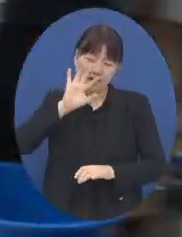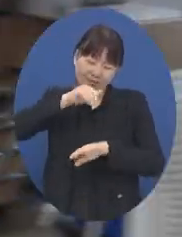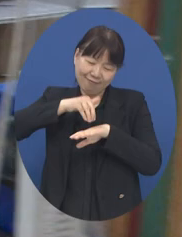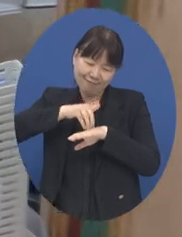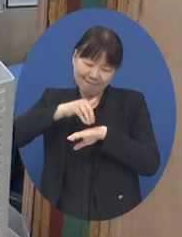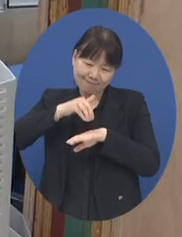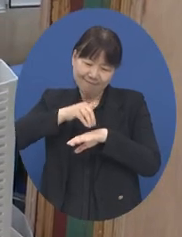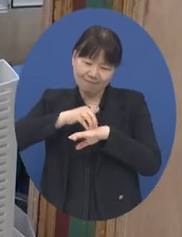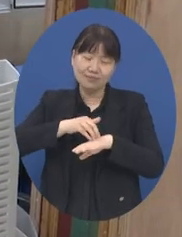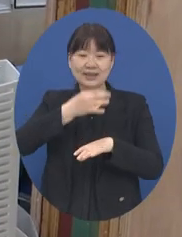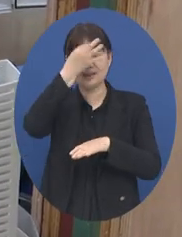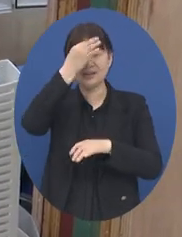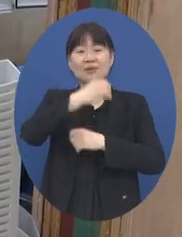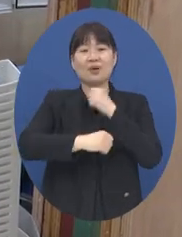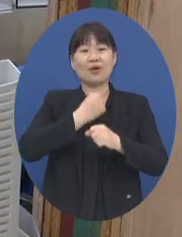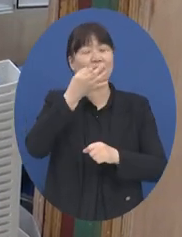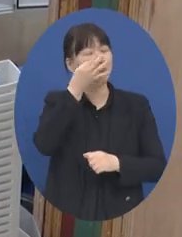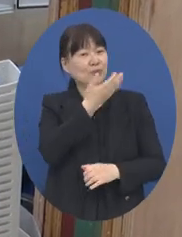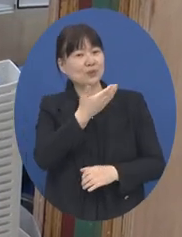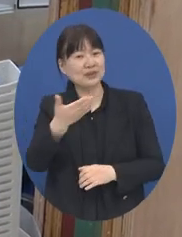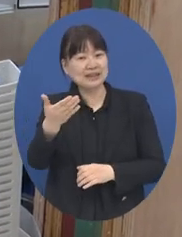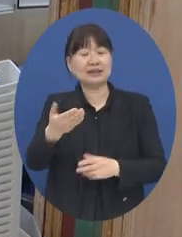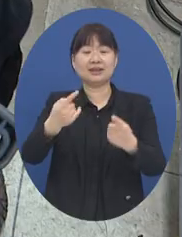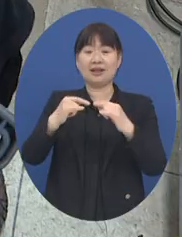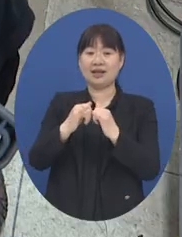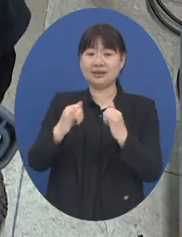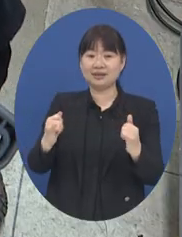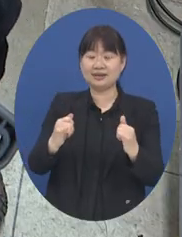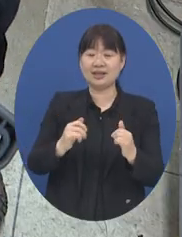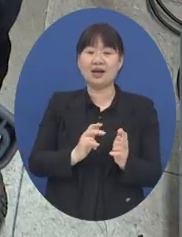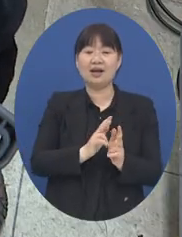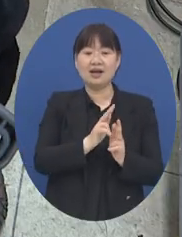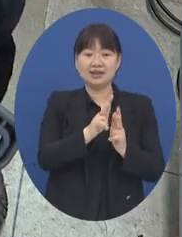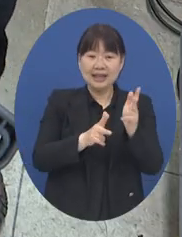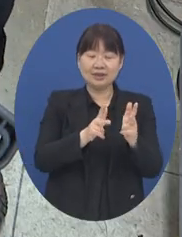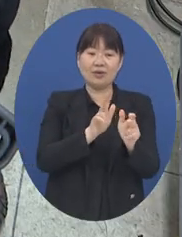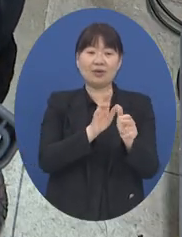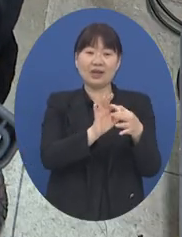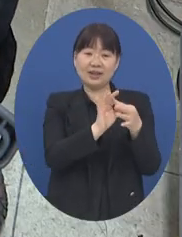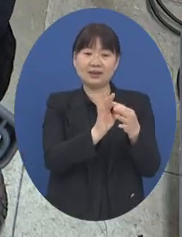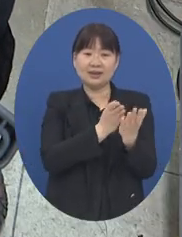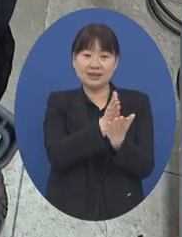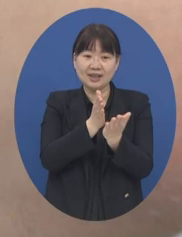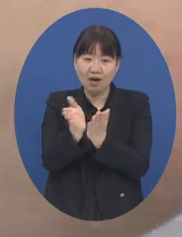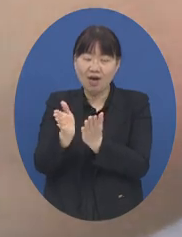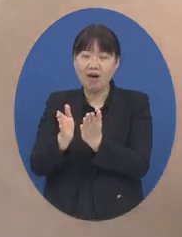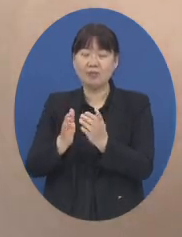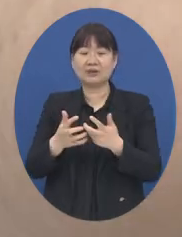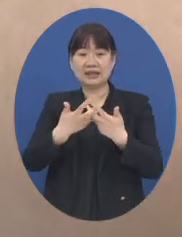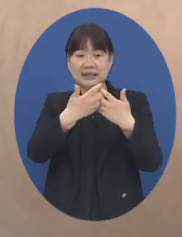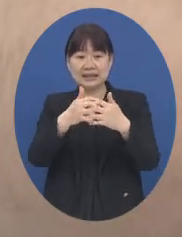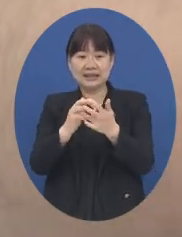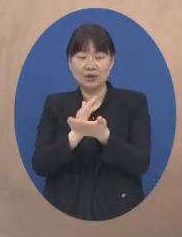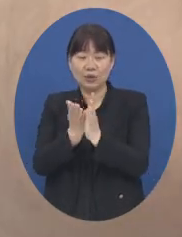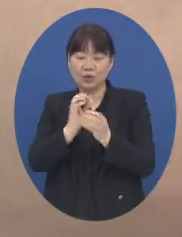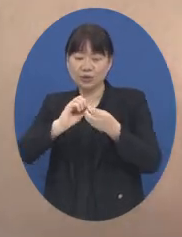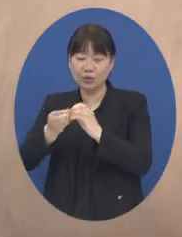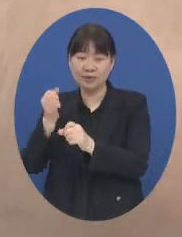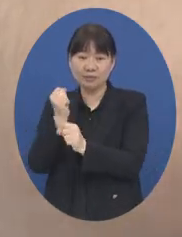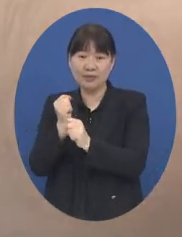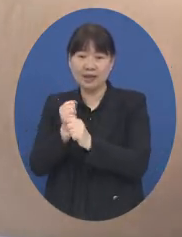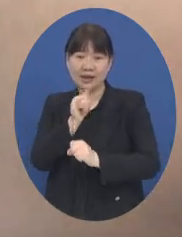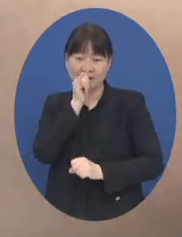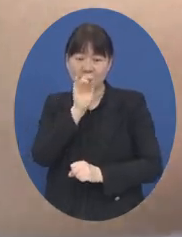펼쳐 보이는 참가자들 진행중인 종목은 산업재 종목인데 각종 제어 기기와 자제를 조립 가공 하고